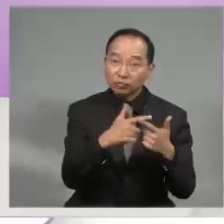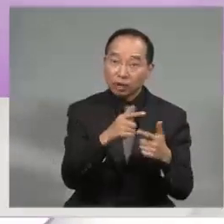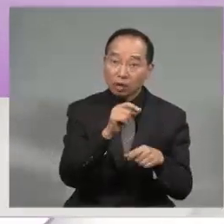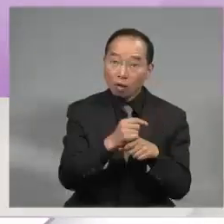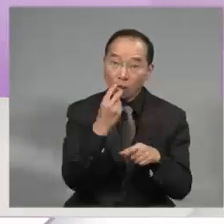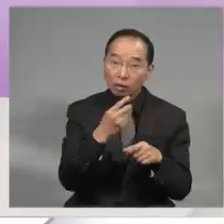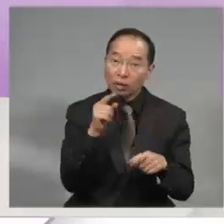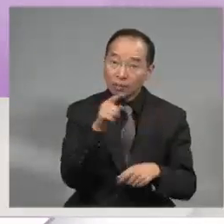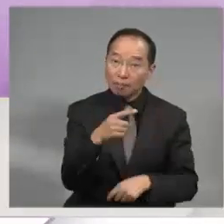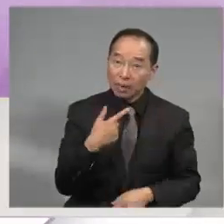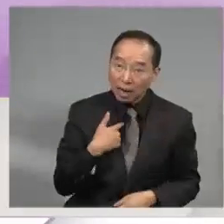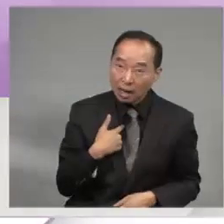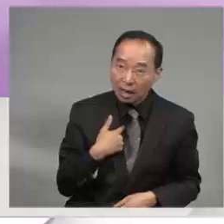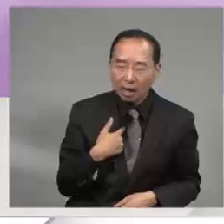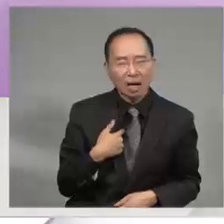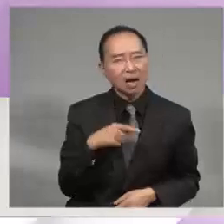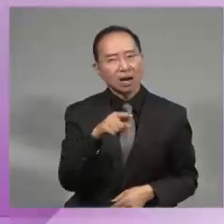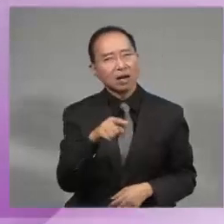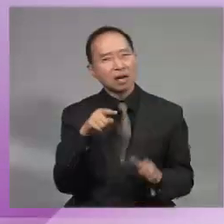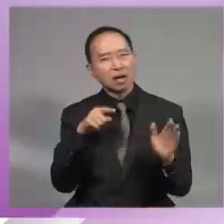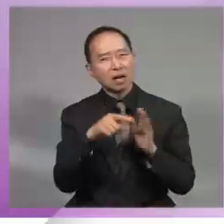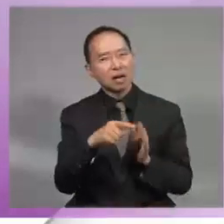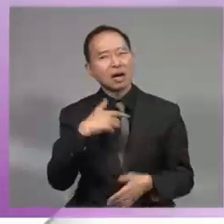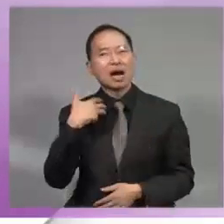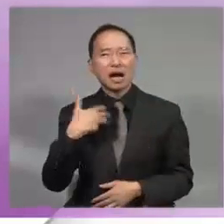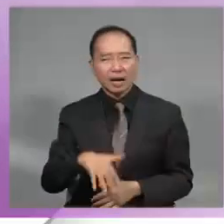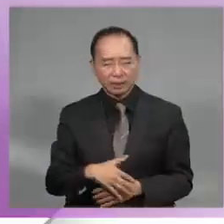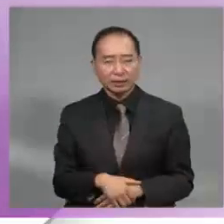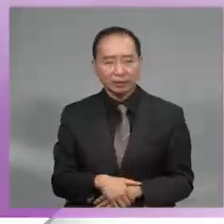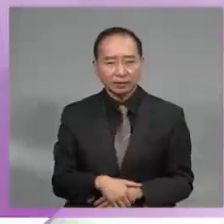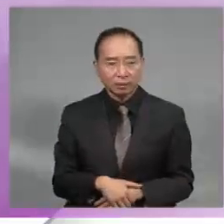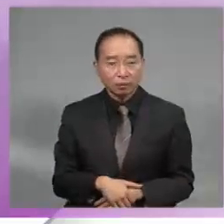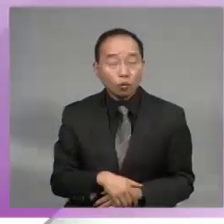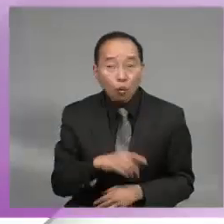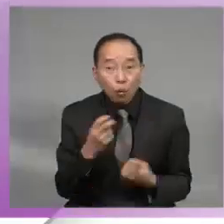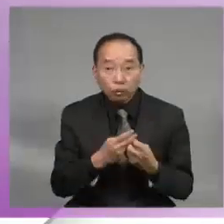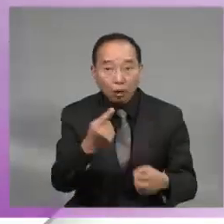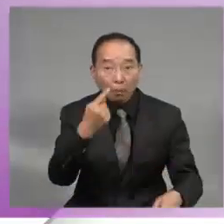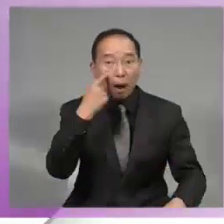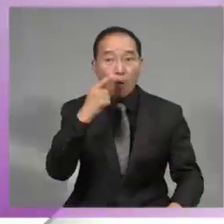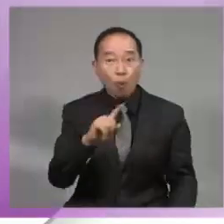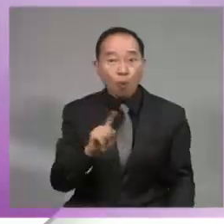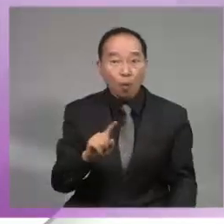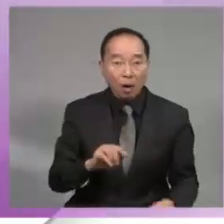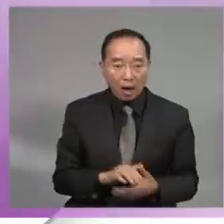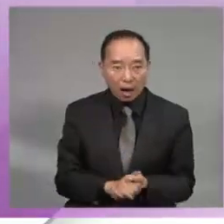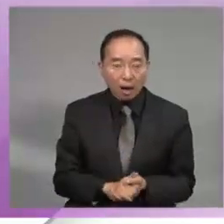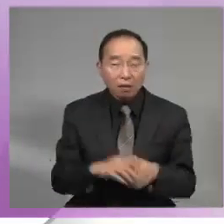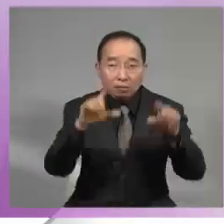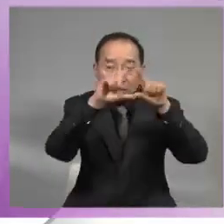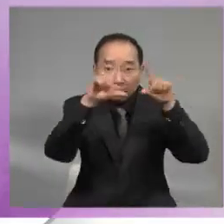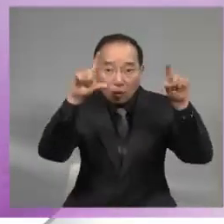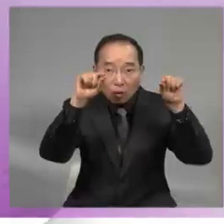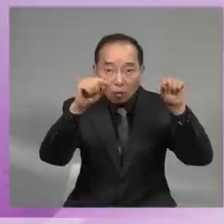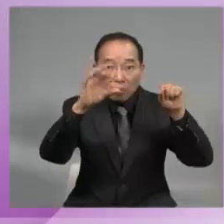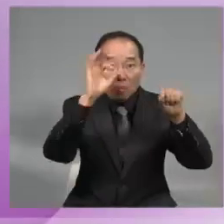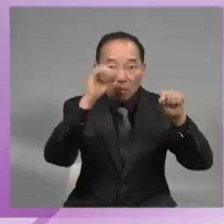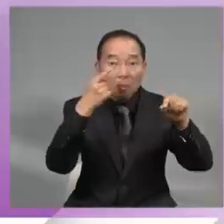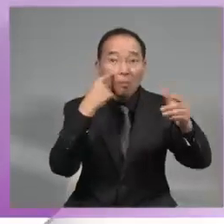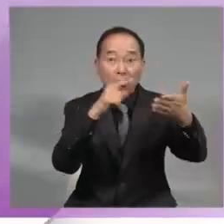저는 저곳 선관위 청사에는 방문해 보지 못했지만요. 어떻게 한 번에 알아보셨어요, 근데? 바로 네. 로고가 보이더라고요. 아, 네, 로고가